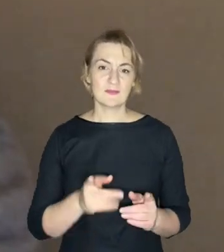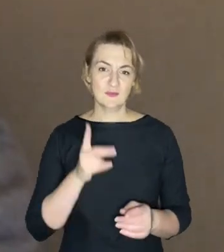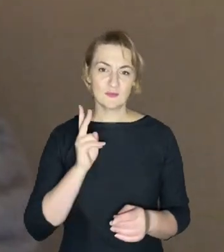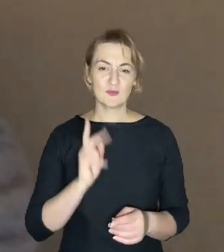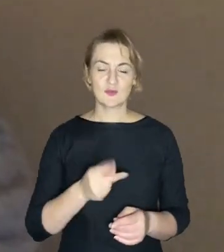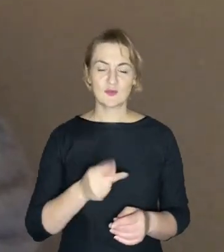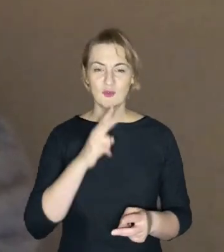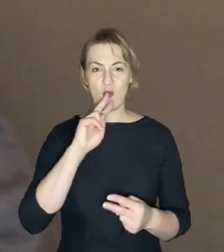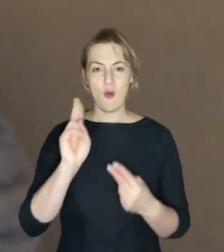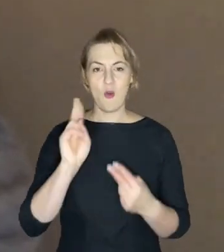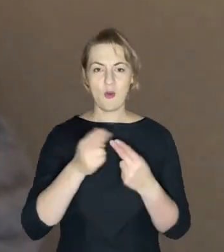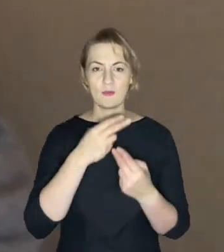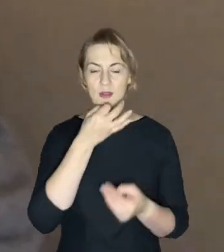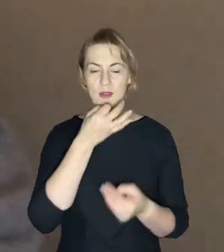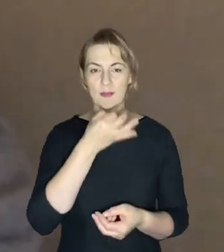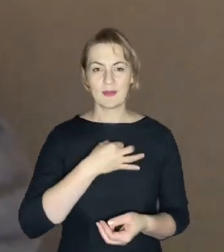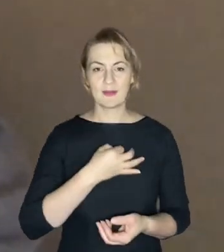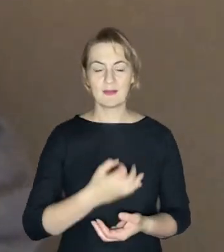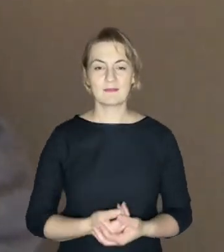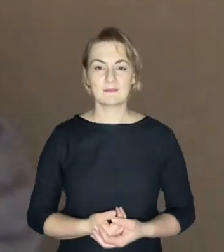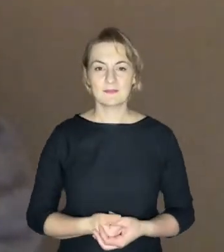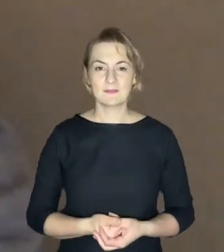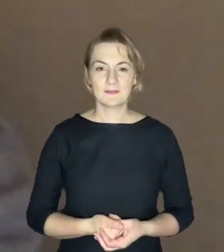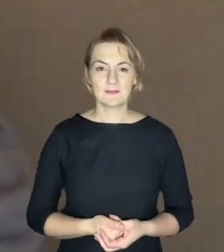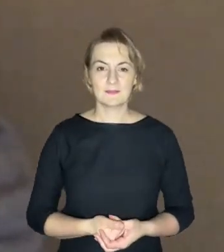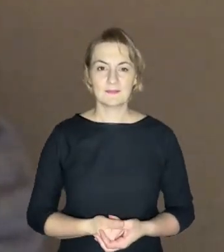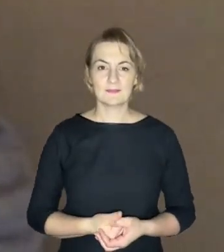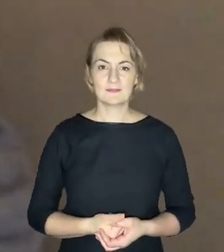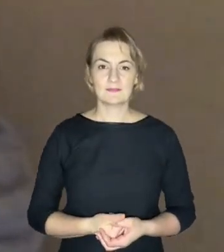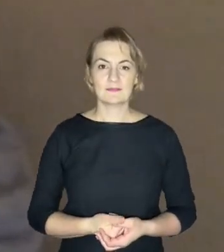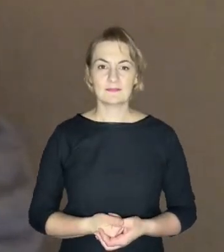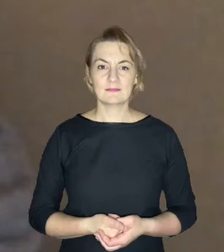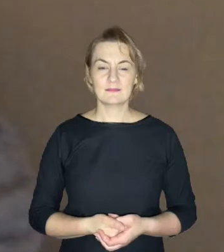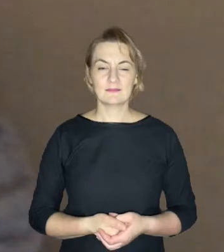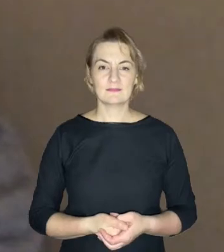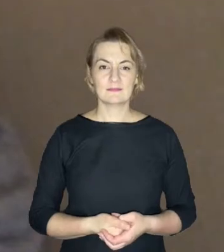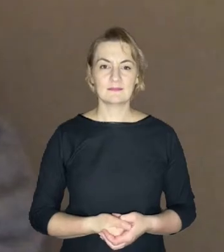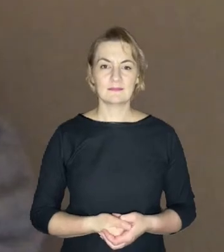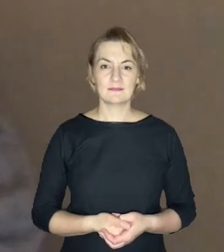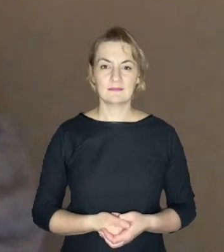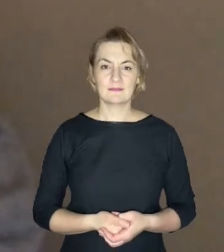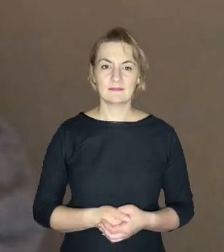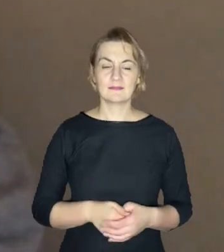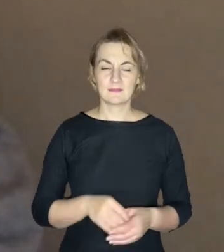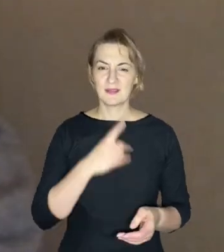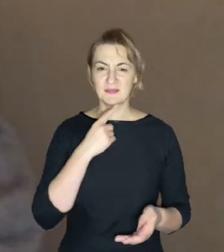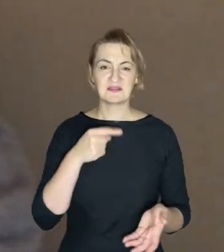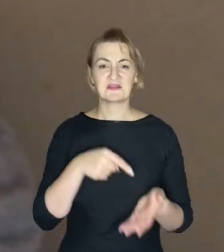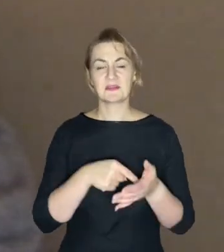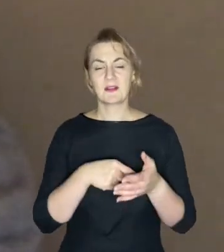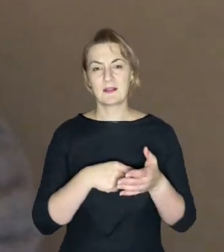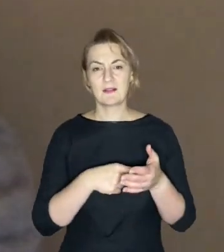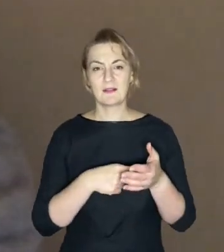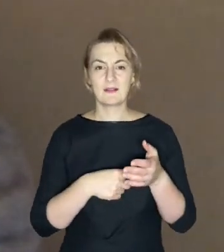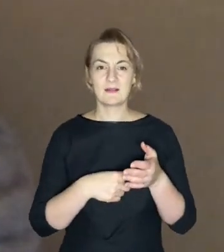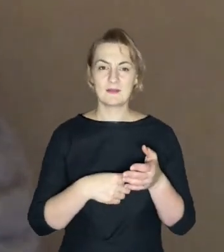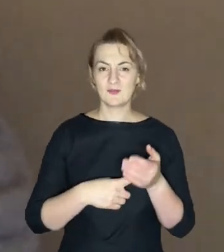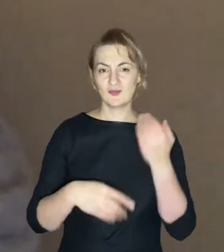pytanie. Nie po to, żeby tam, wiesz, posadzić drzewo, zbudować dom, spłodzić